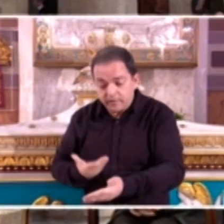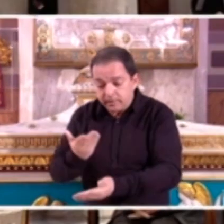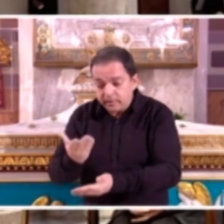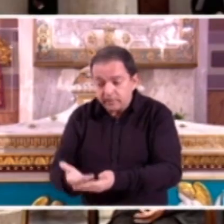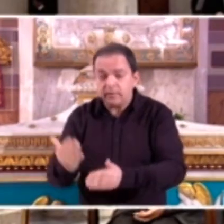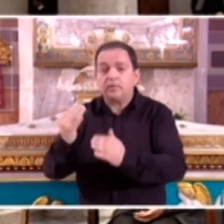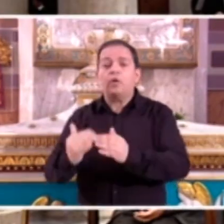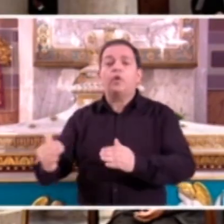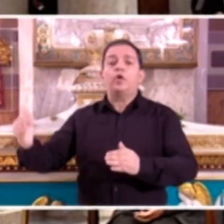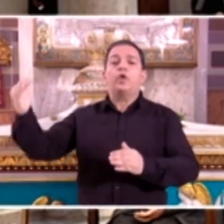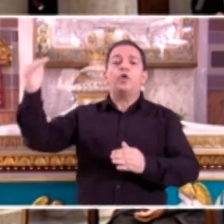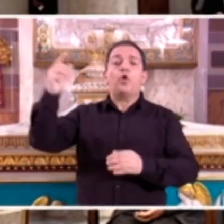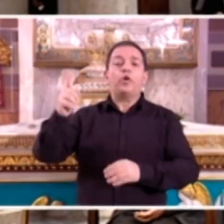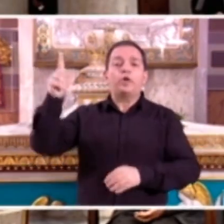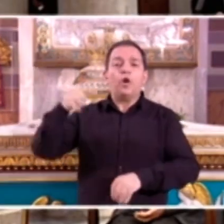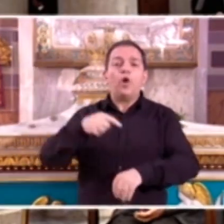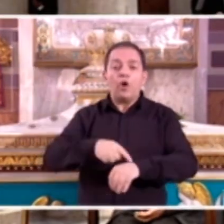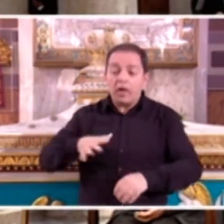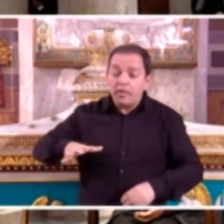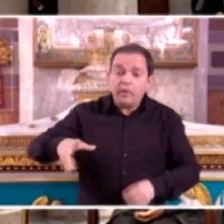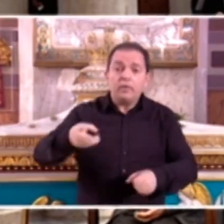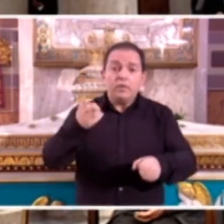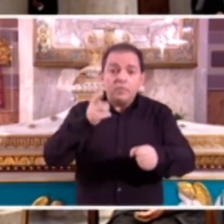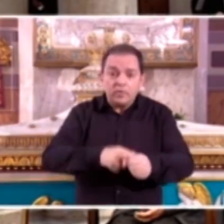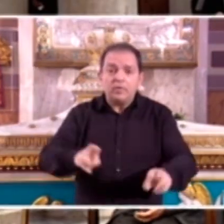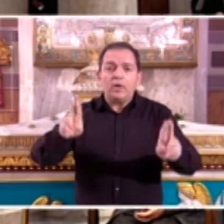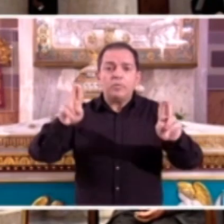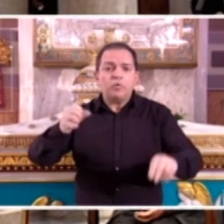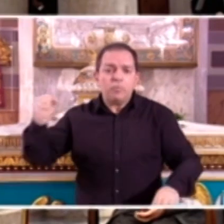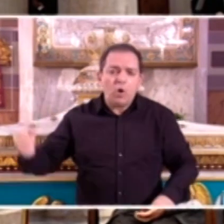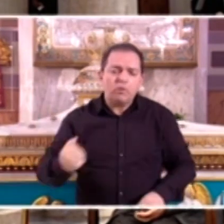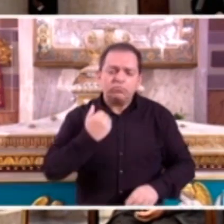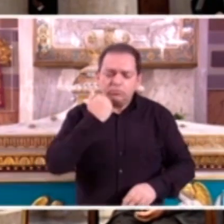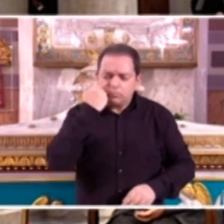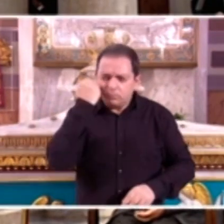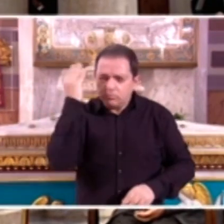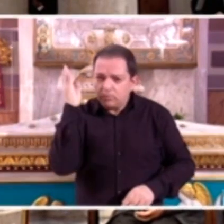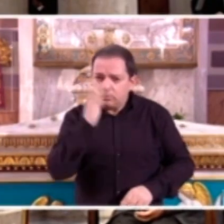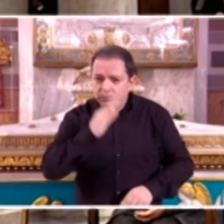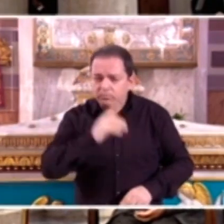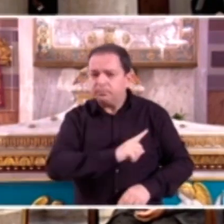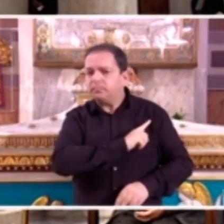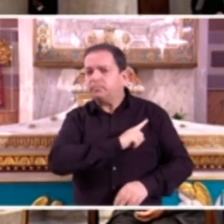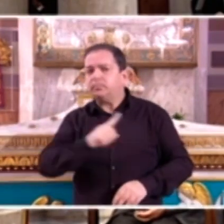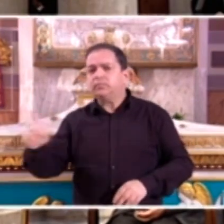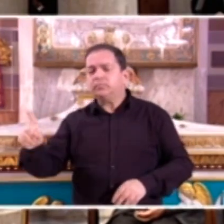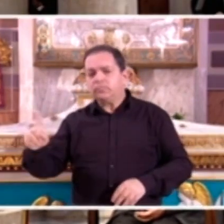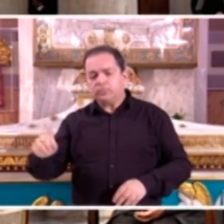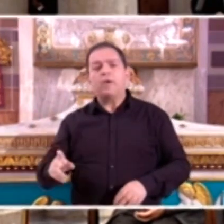Χριστιανά τα τέλη της ζωής ημών, ανώδυνα